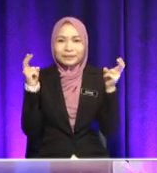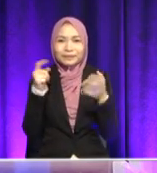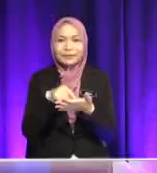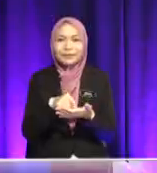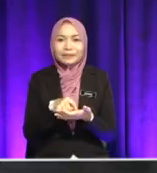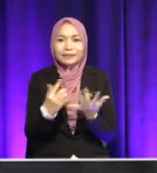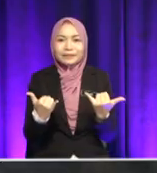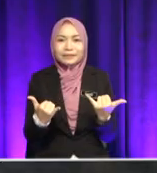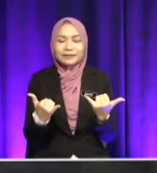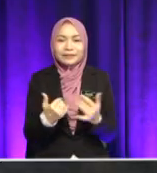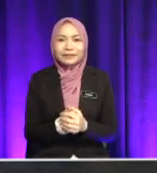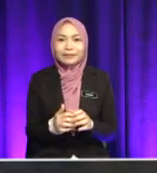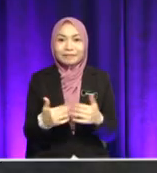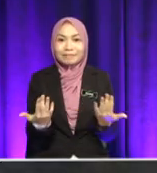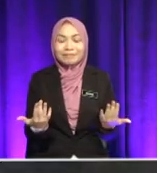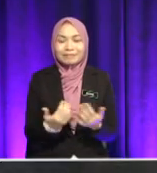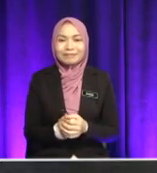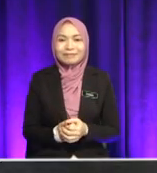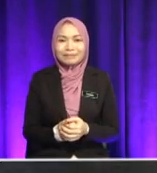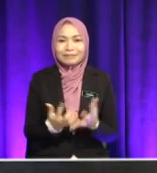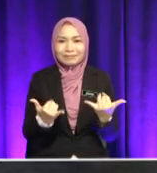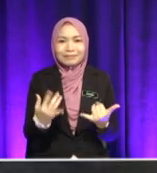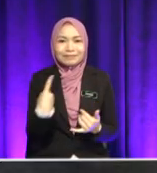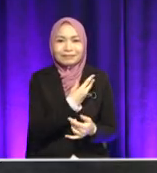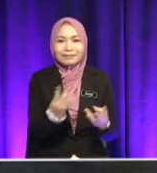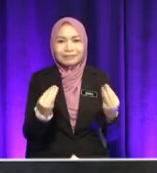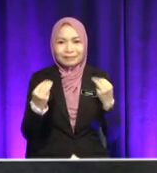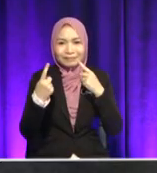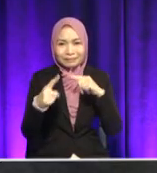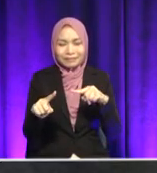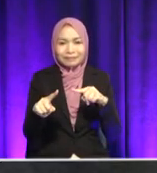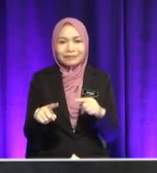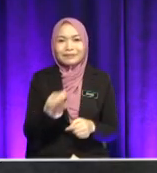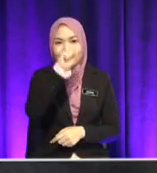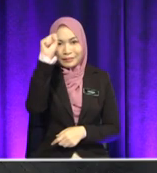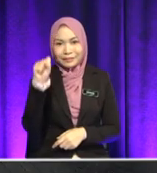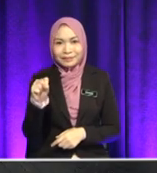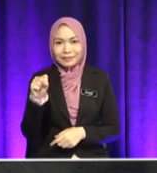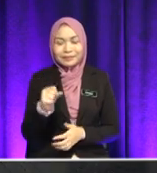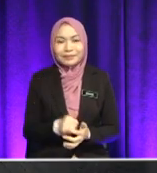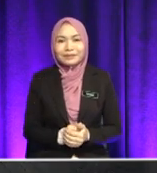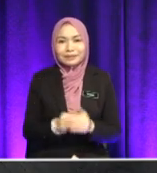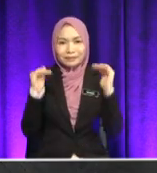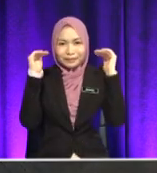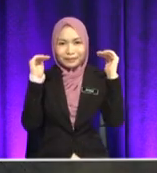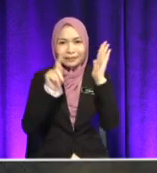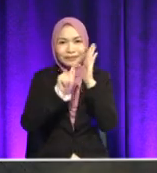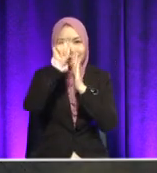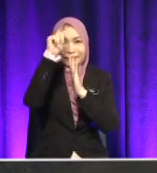akan coba menjawab salam berbentuk format tinggi harus tinggi hebatlah